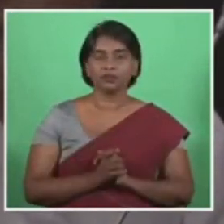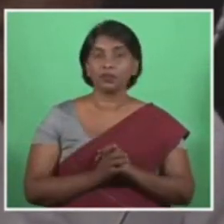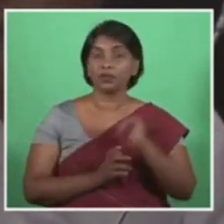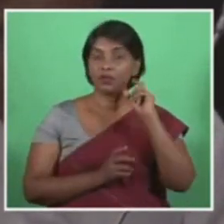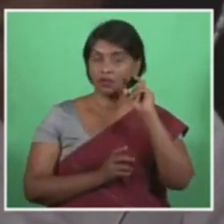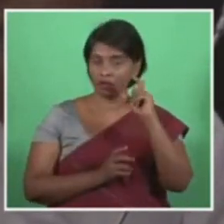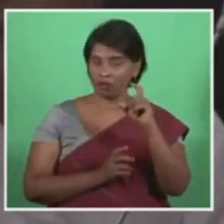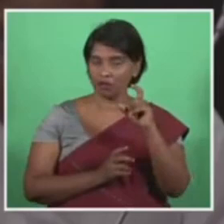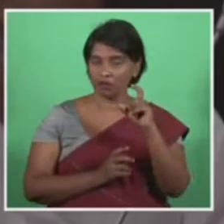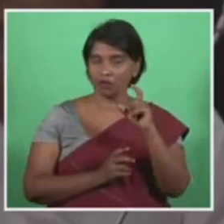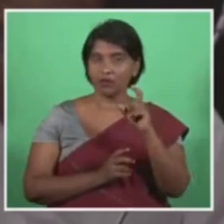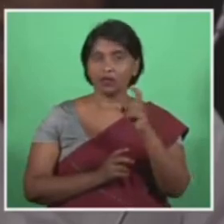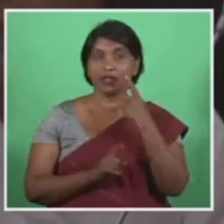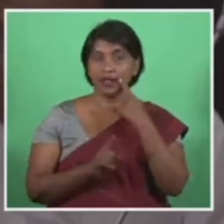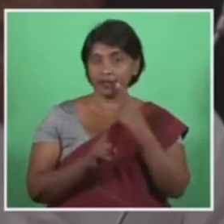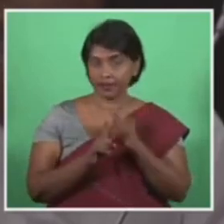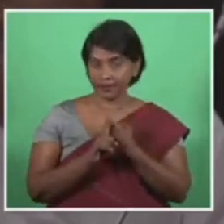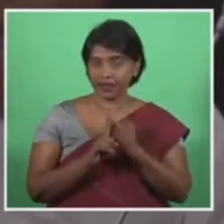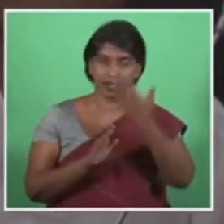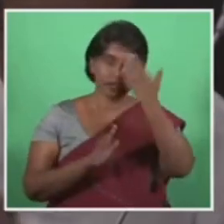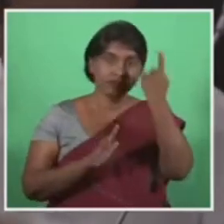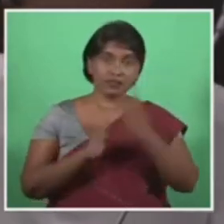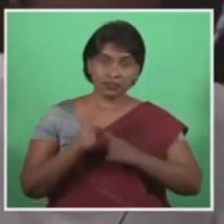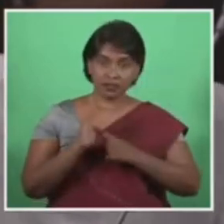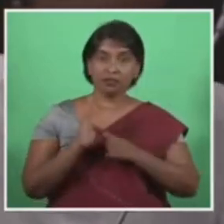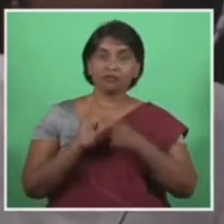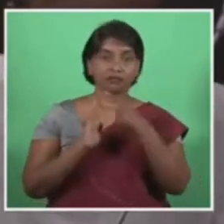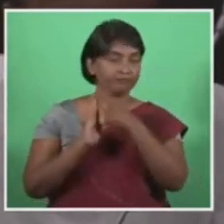කොළඹ මහනුවර හා යාපනයේ